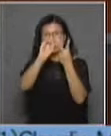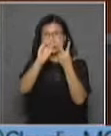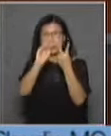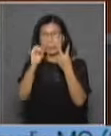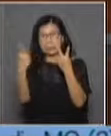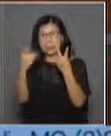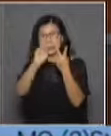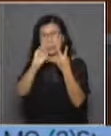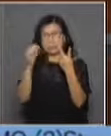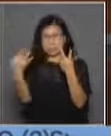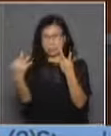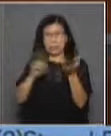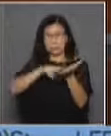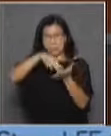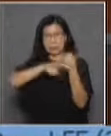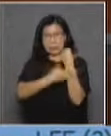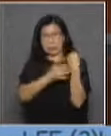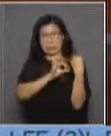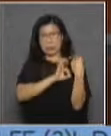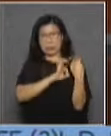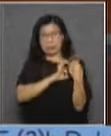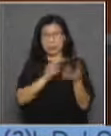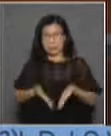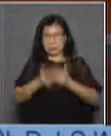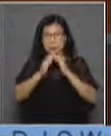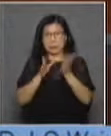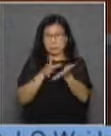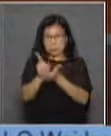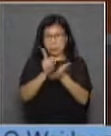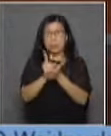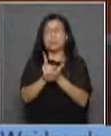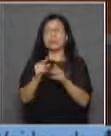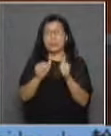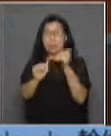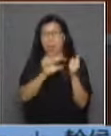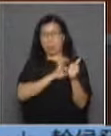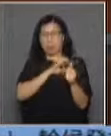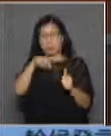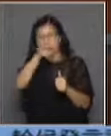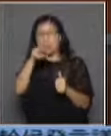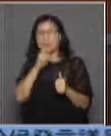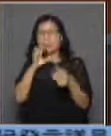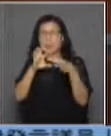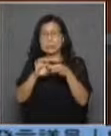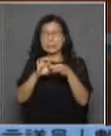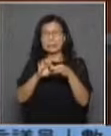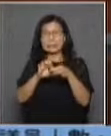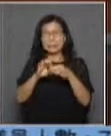呢，立法會當年係成立專責委員會調查短裝嘅事件